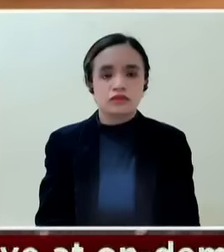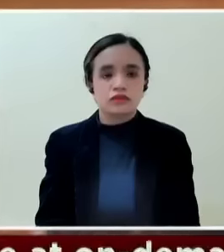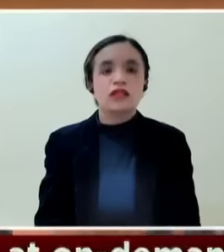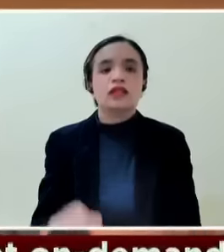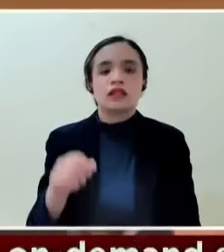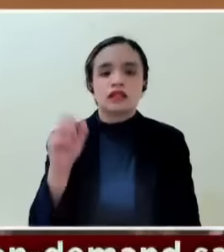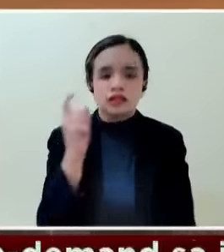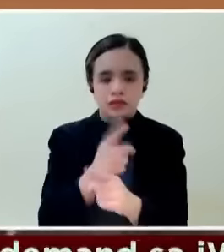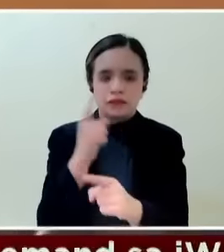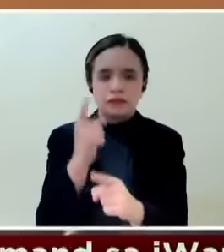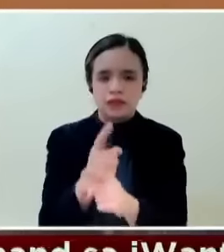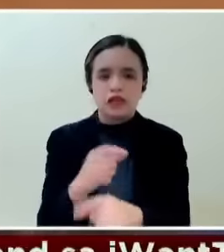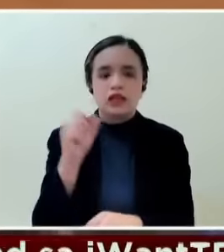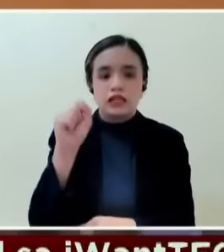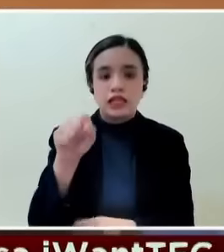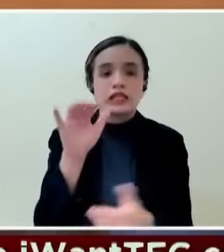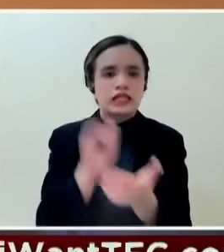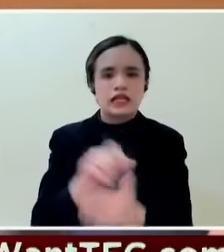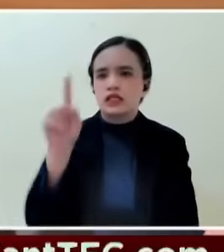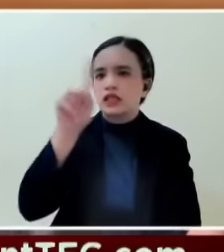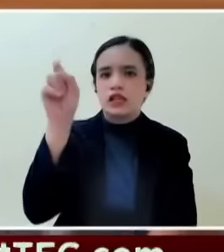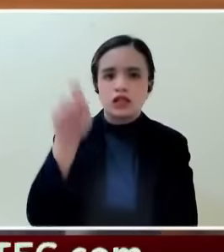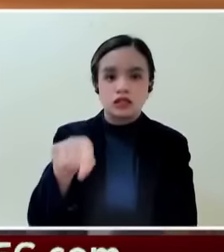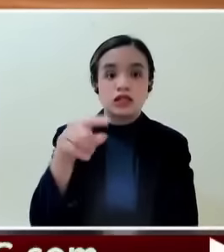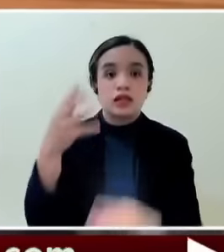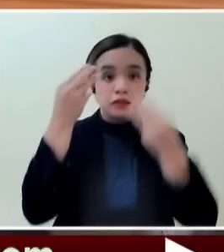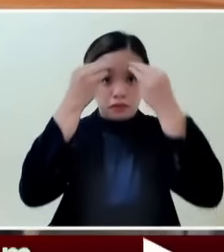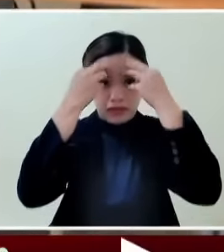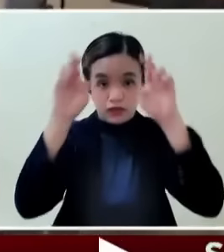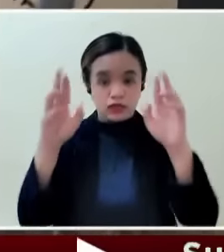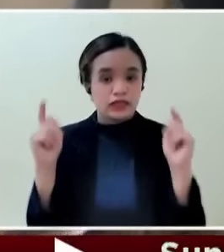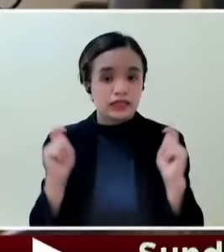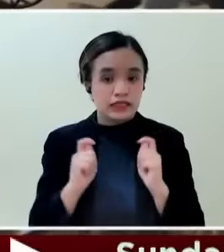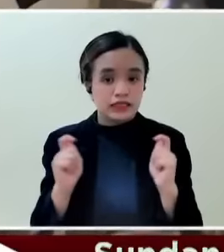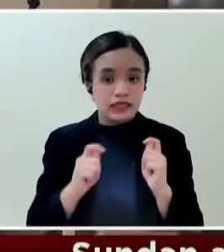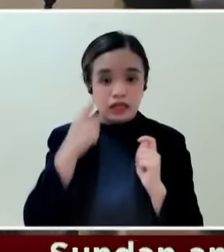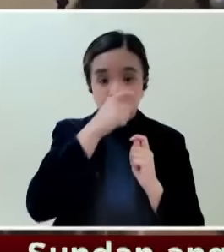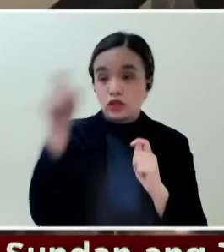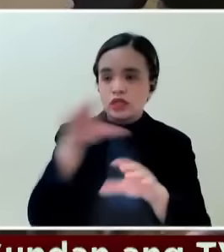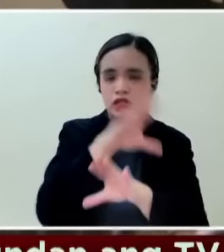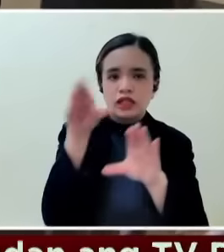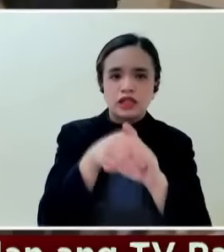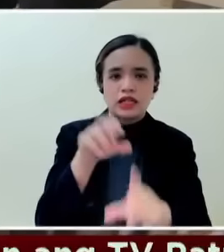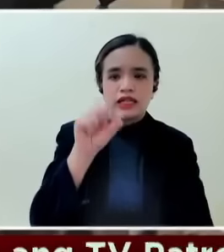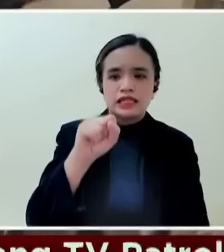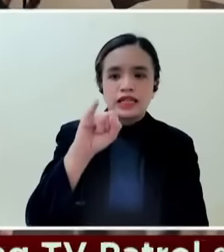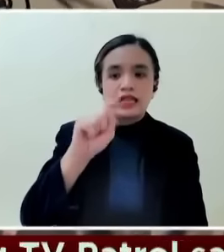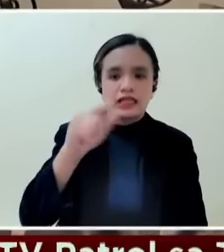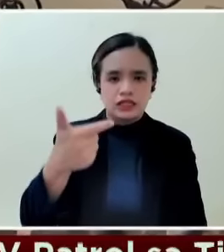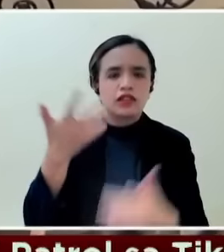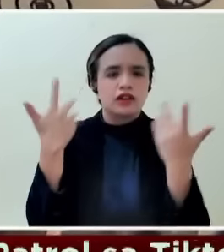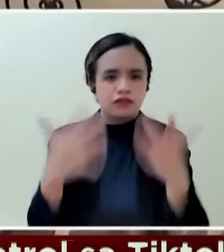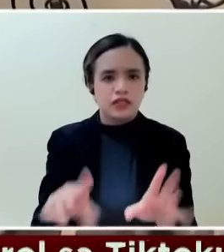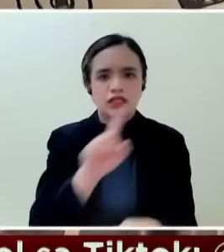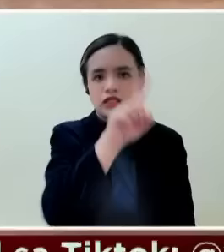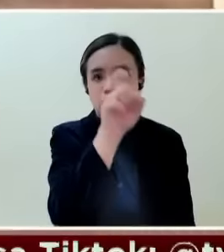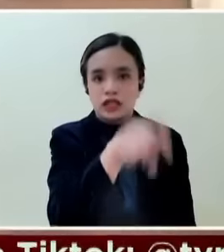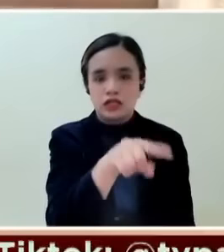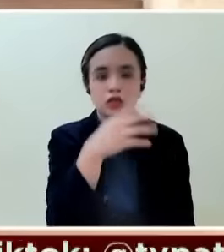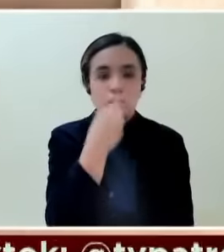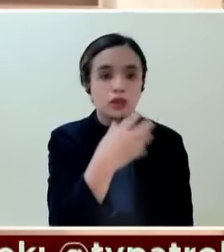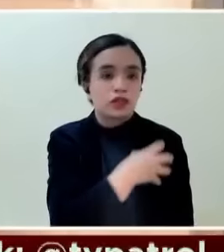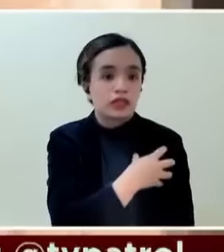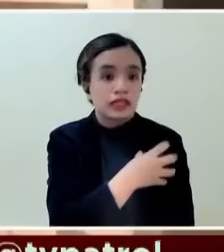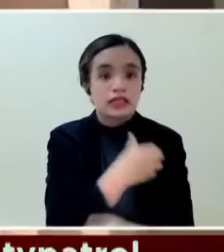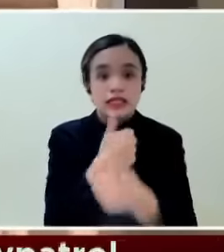Tamang-tama, Zen. Ano? Yan mismo yung tinanong natin sa alkalde ng Tagaytay dahil siya ay parte ng SITG at tinanong din natin yan dun sa hepe ng